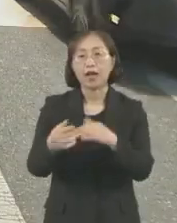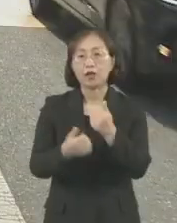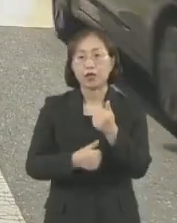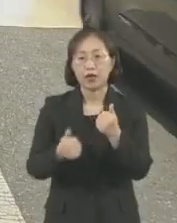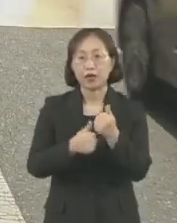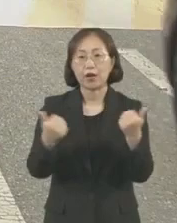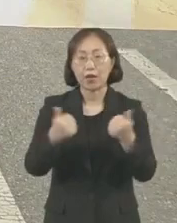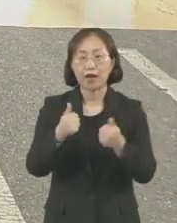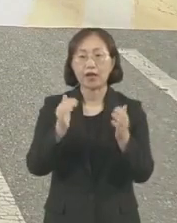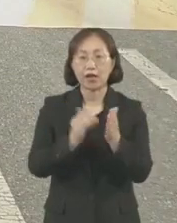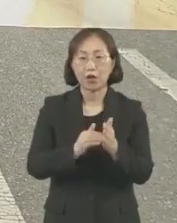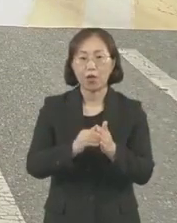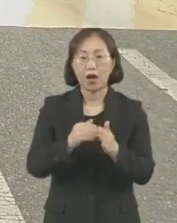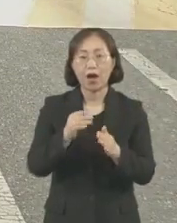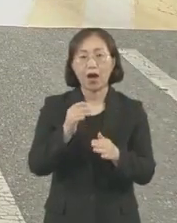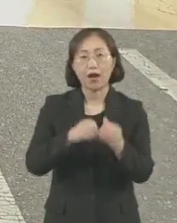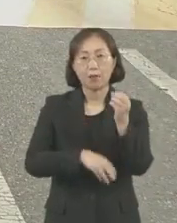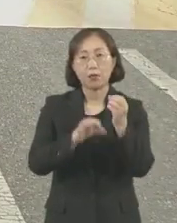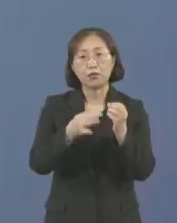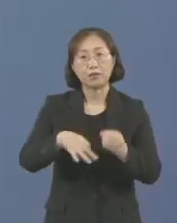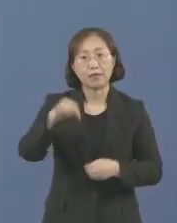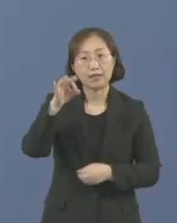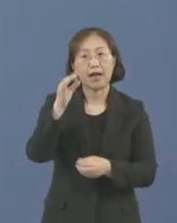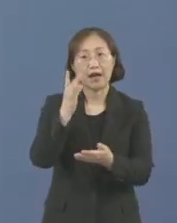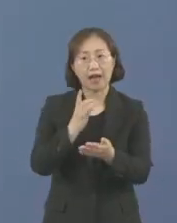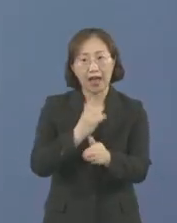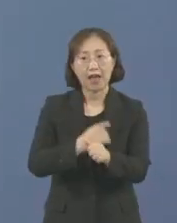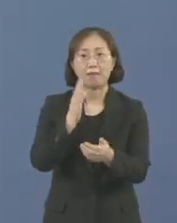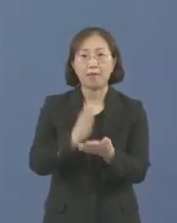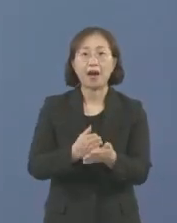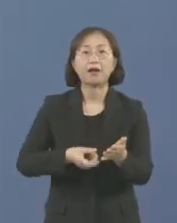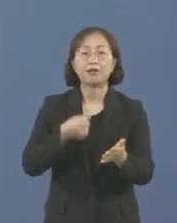기본요금 인상 여부를 결정할 예정입니다